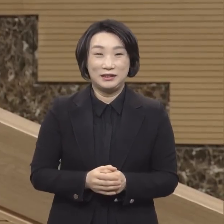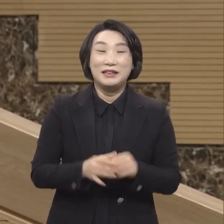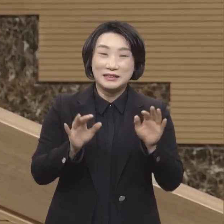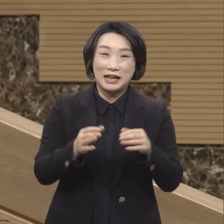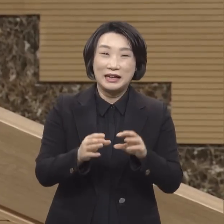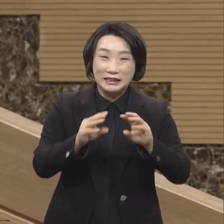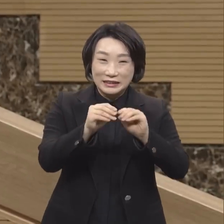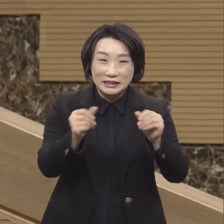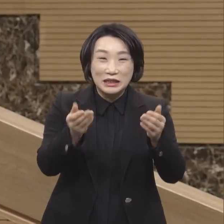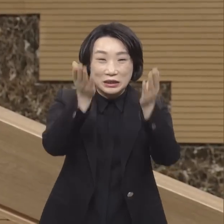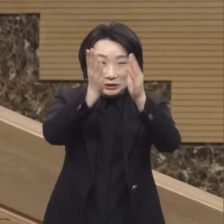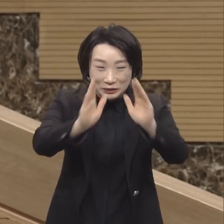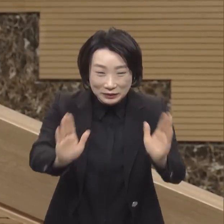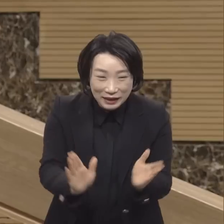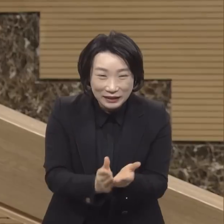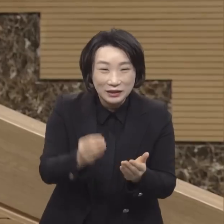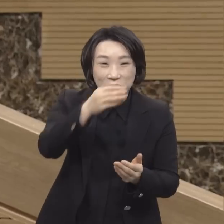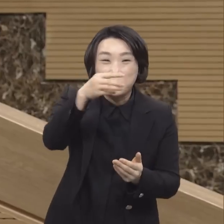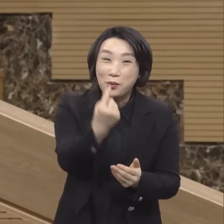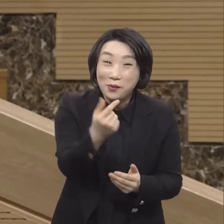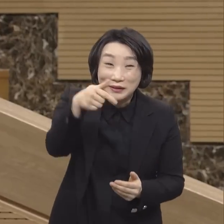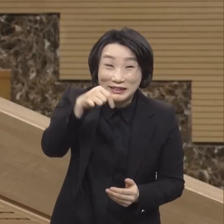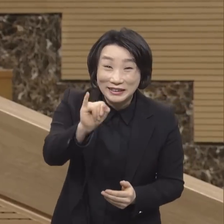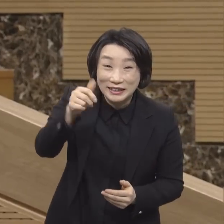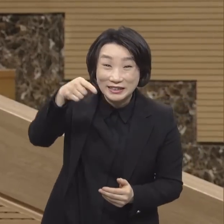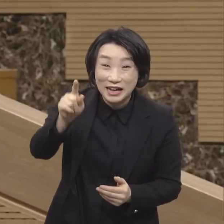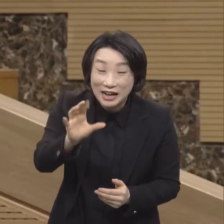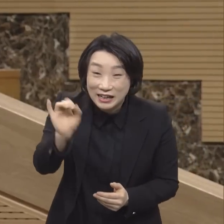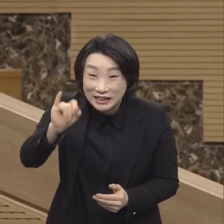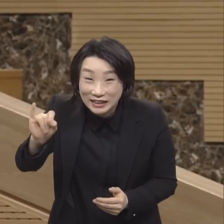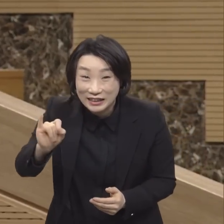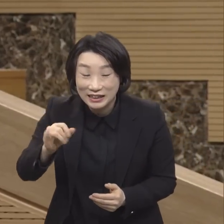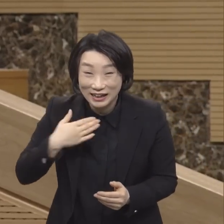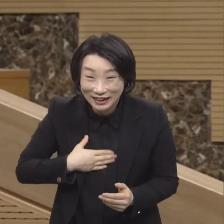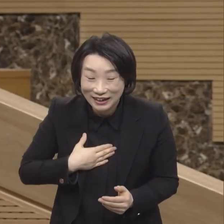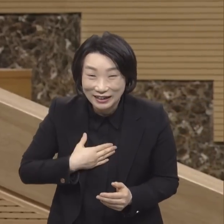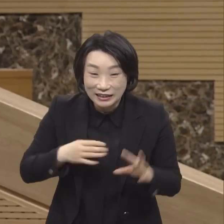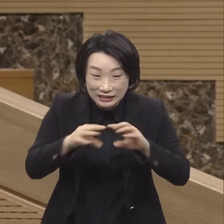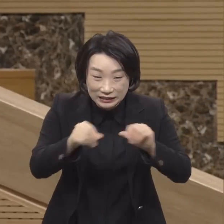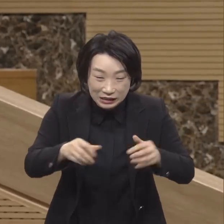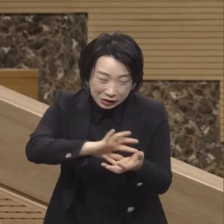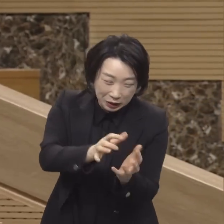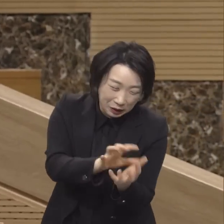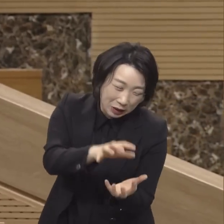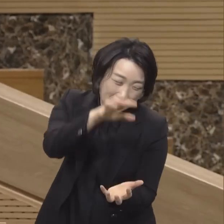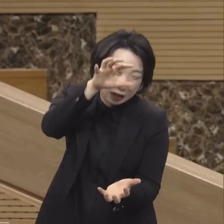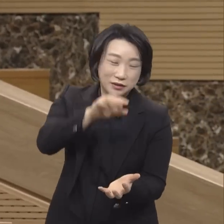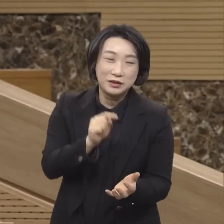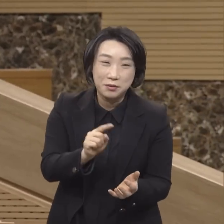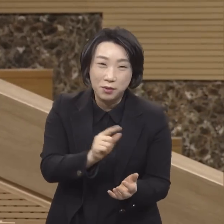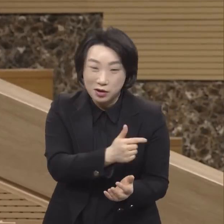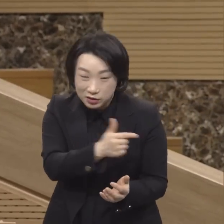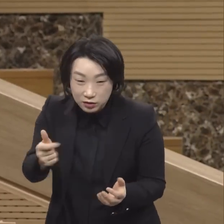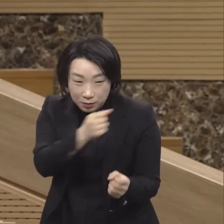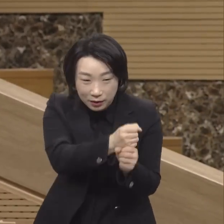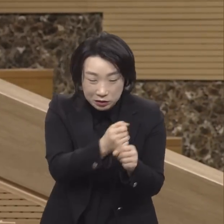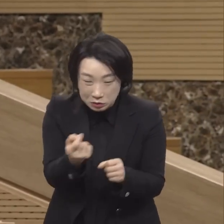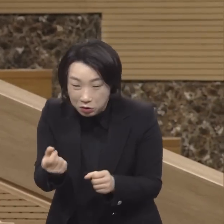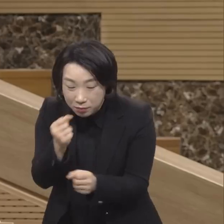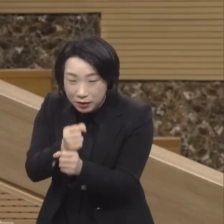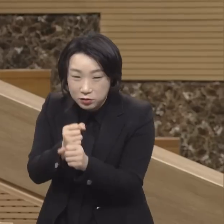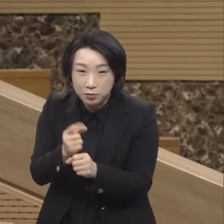토기장이가 진흙을 가지고 그릇을 만드는데, 크게 만들들 적게 만들들, 귀하게 만들들 싸게 만들들,